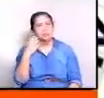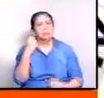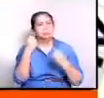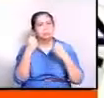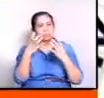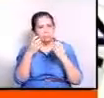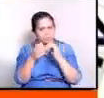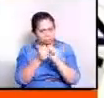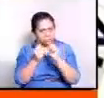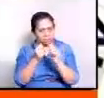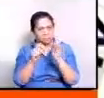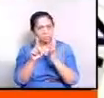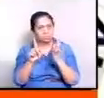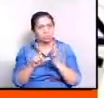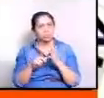naipasang batas